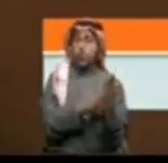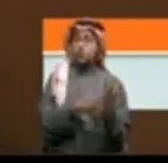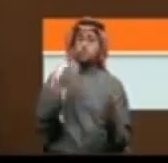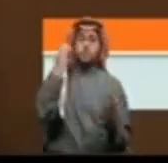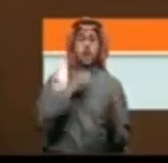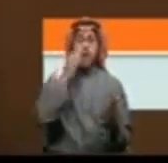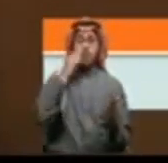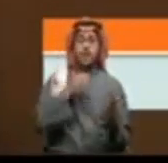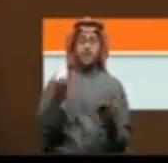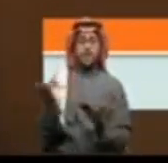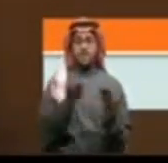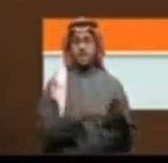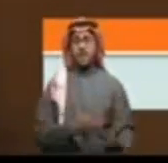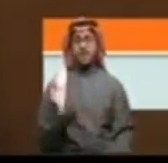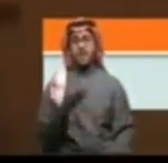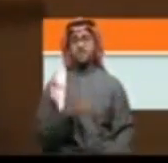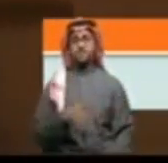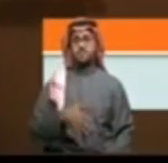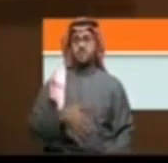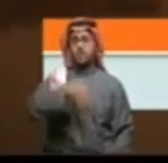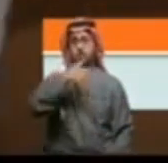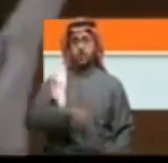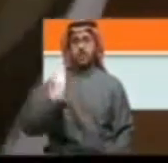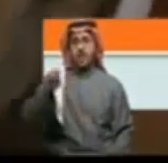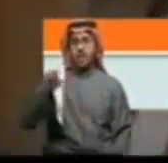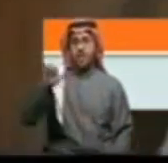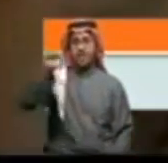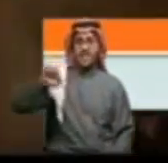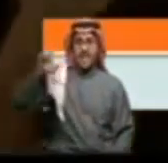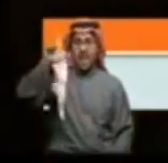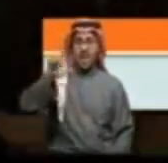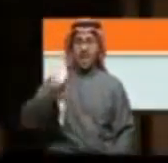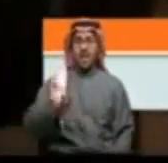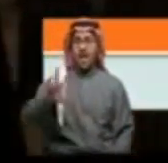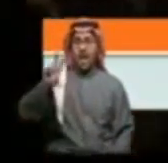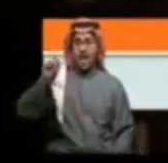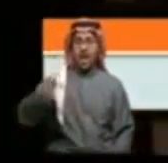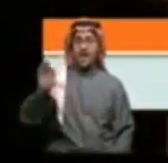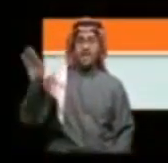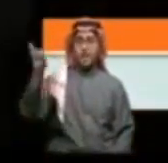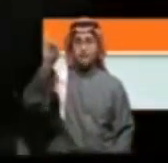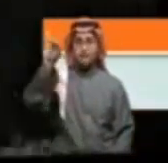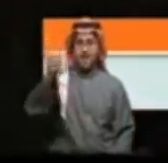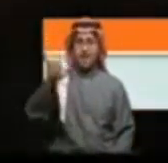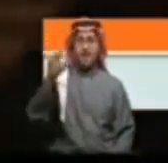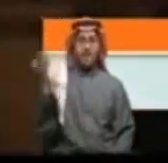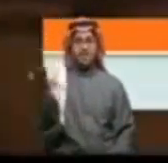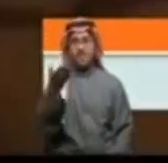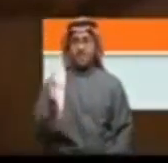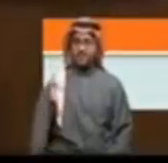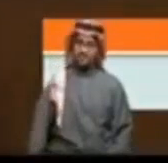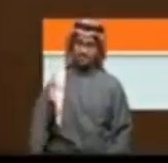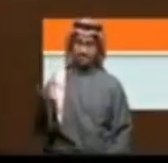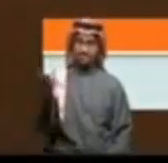اسمحوا لي مشاهدينا أرحب بضيفي الشيخ فيصل القاسمي المتحدث الرسمي لجناح دولة الإمارات.